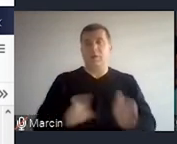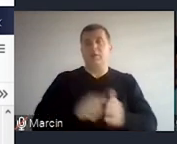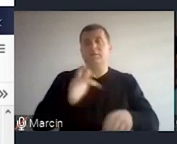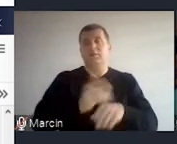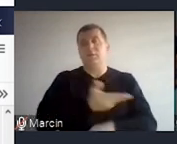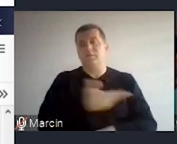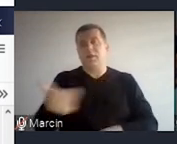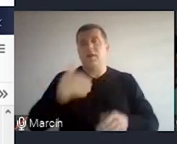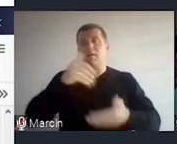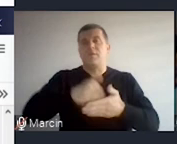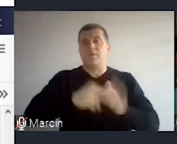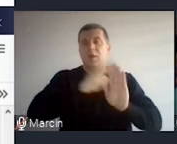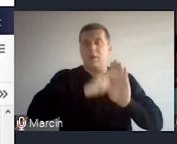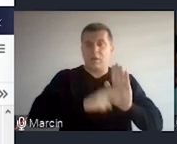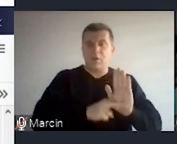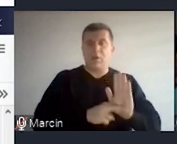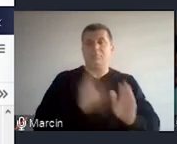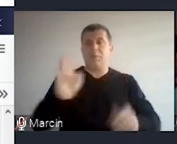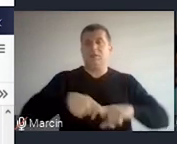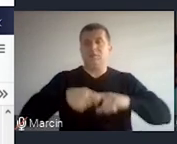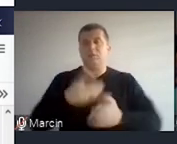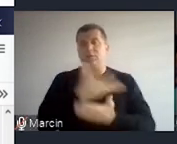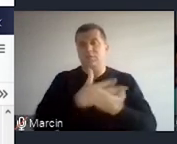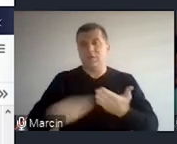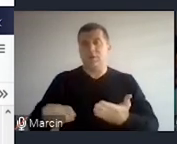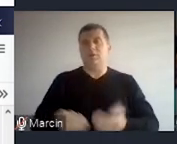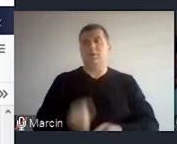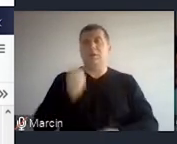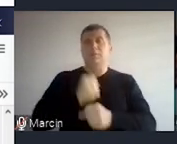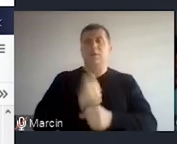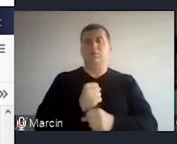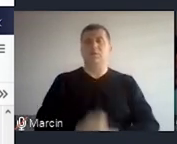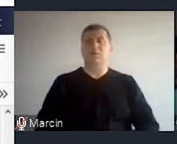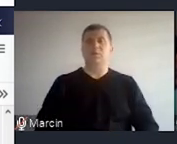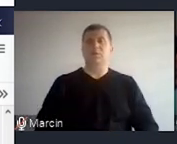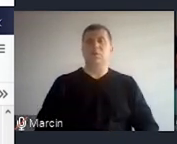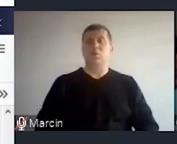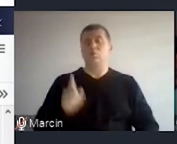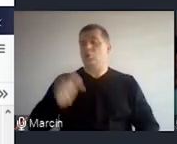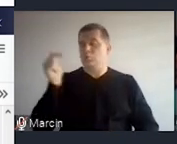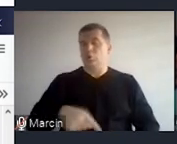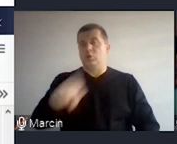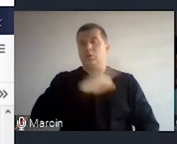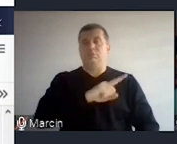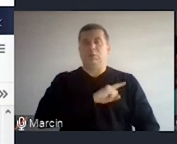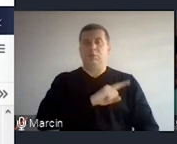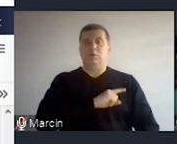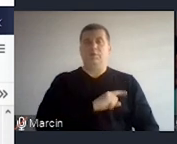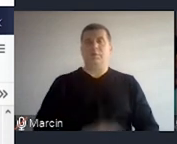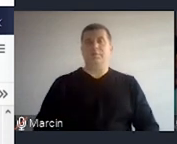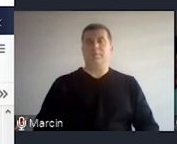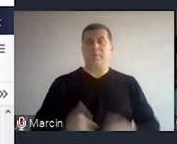Państwa wewnętrznych regulaminów związanych z wynagradzaniem pracowników i tu musicie pilnować się tego,